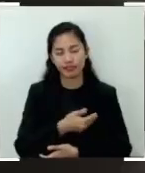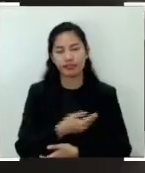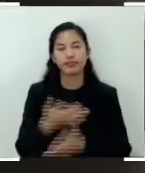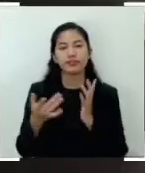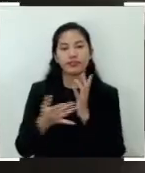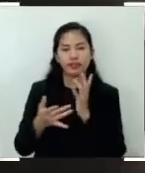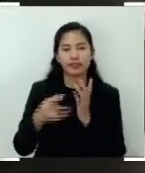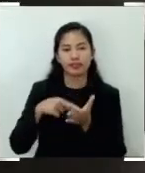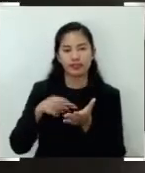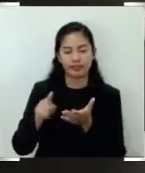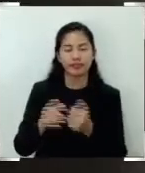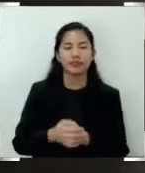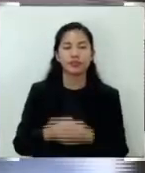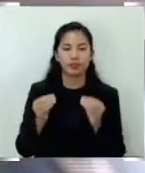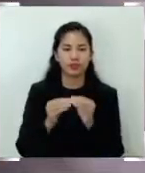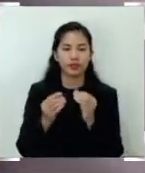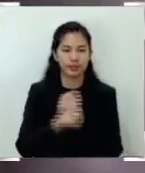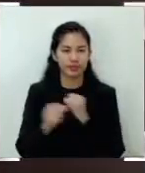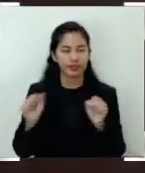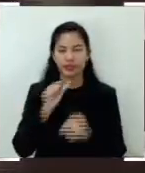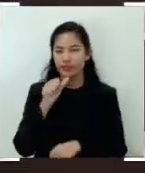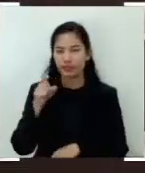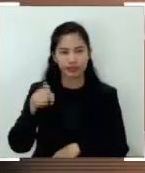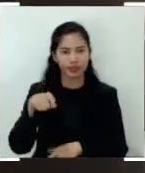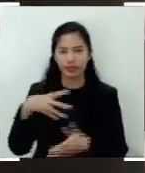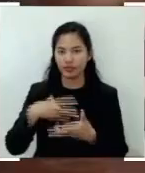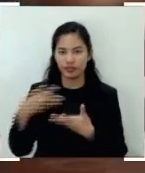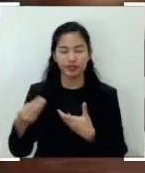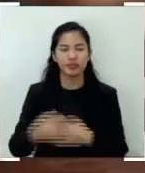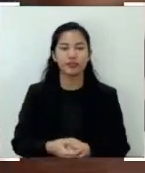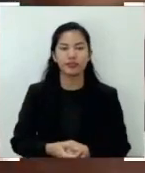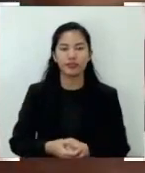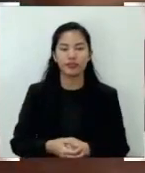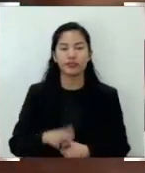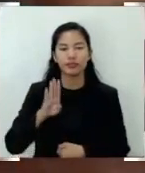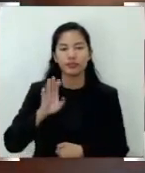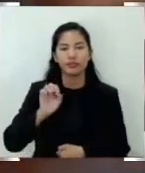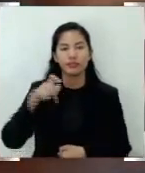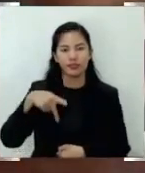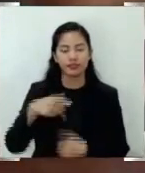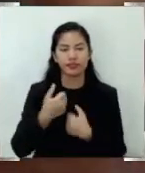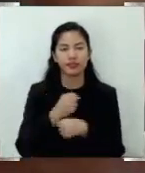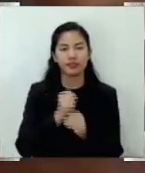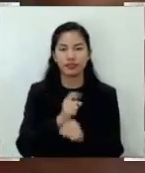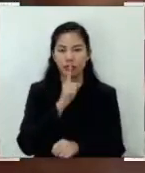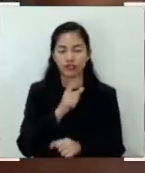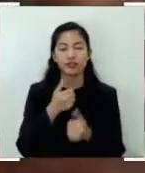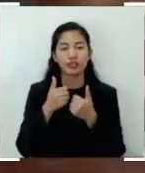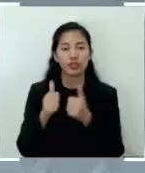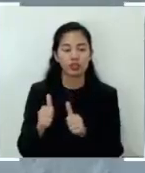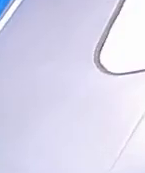na transaksyon na hindi na kailangan pang lumabas. Kiniyak din ng BSP na sinusunod ang COVID protocol sa kanilang mga